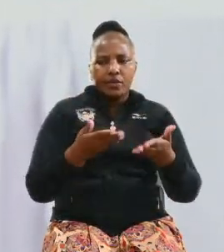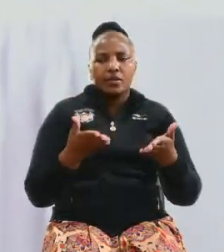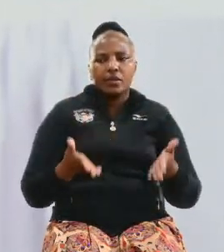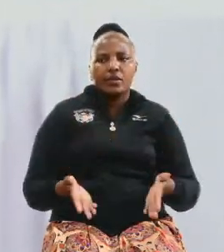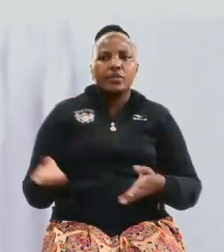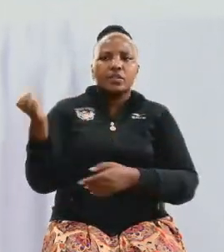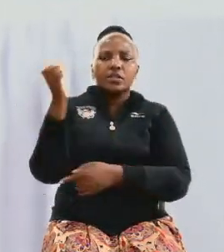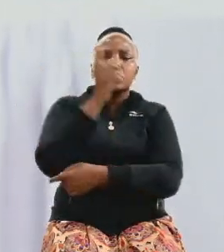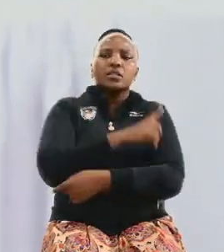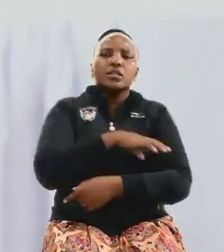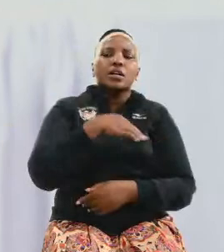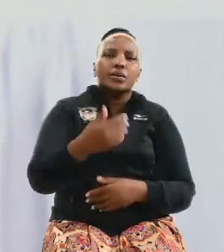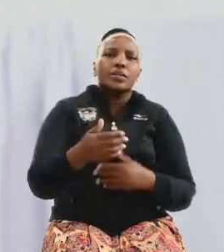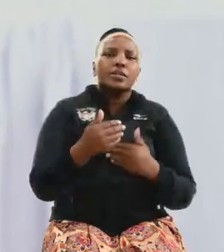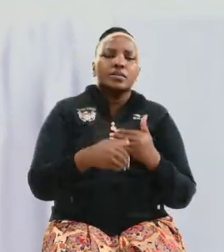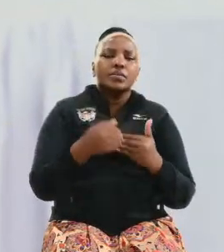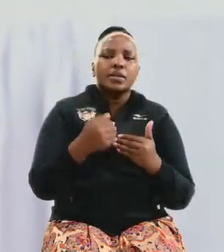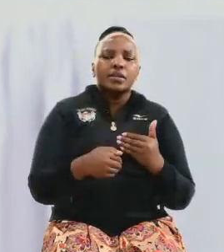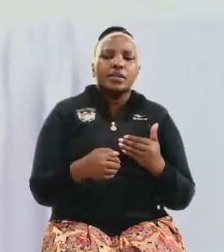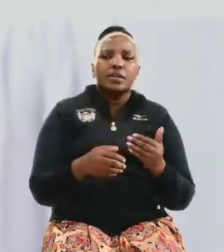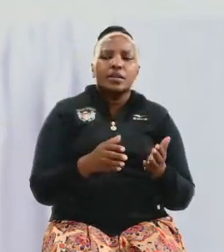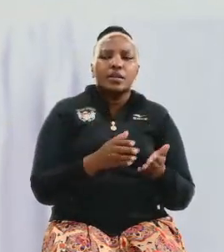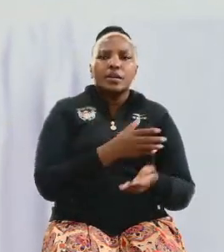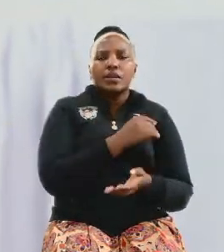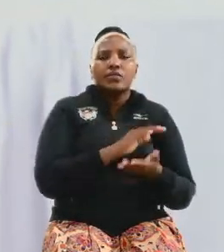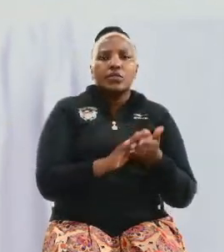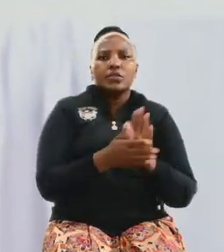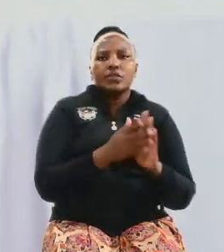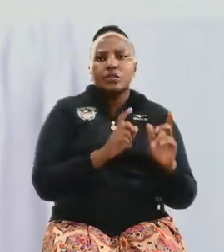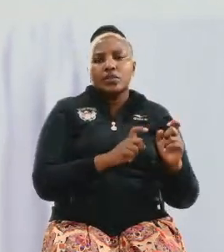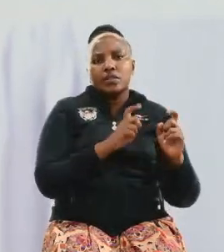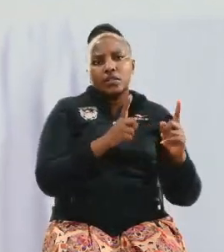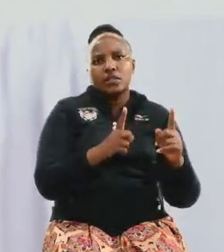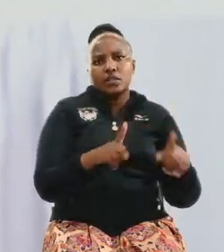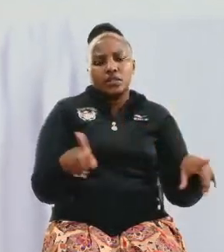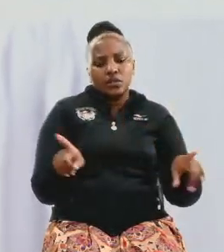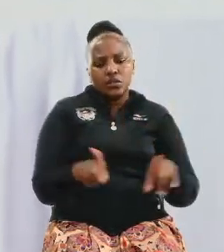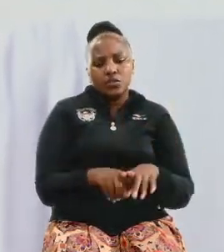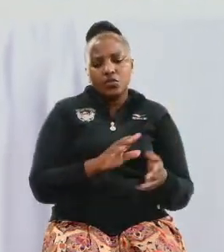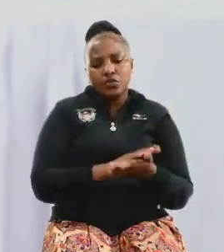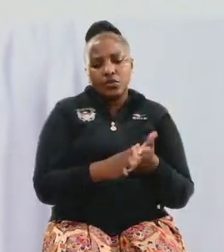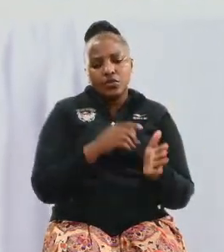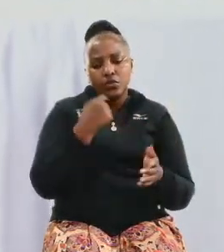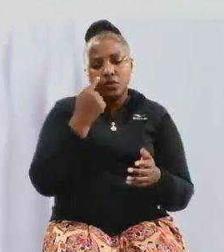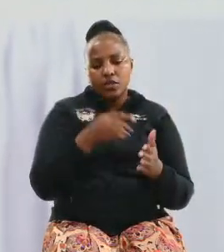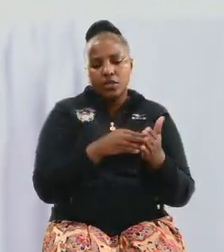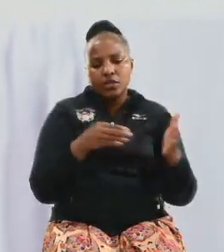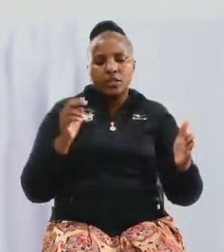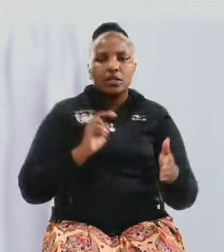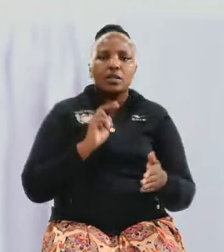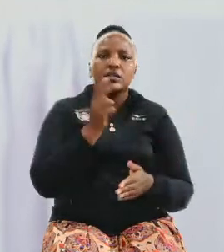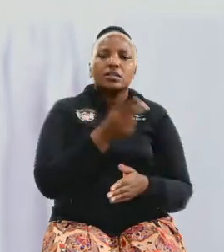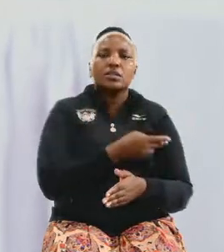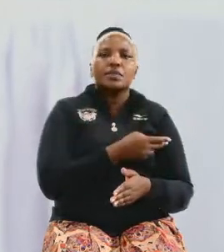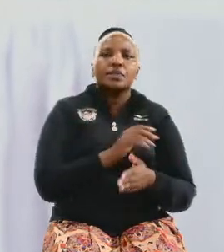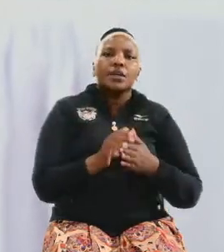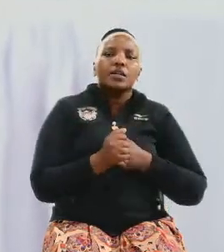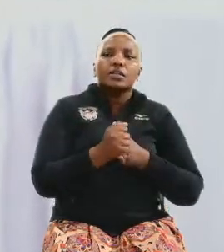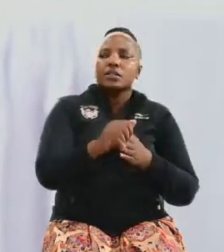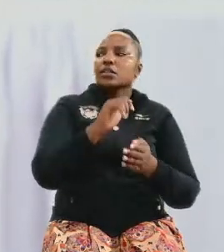mbinguni. Utupe leo riziki yetu. Samehe makosa yetu kama tunavyo wasamehe